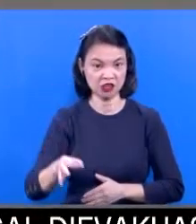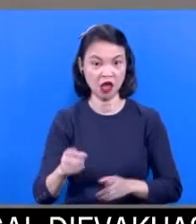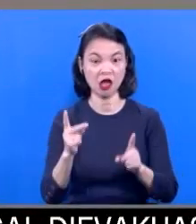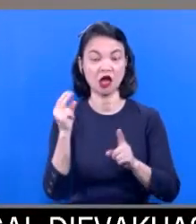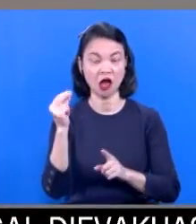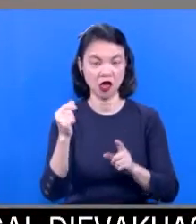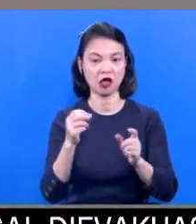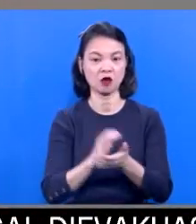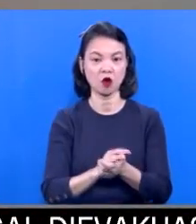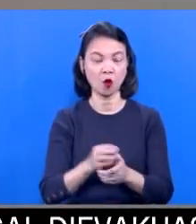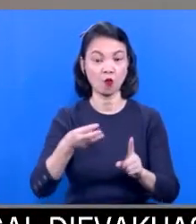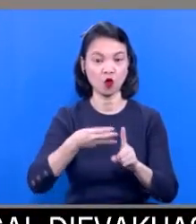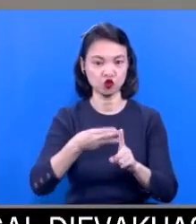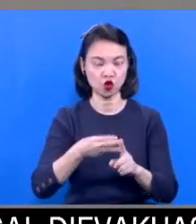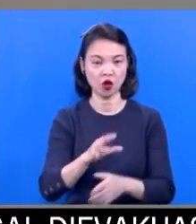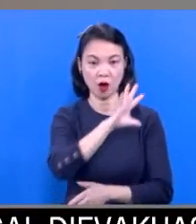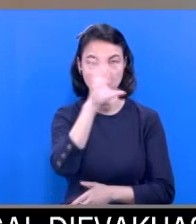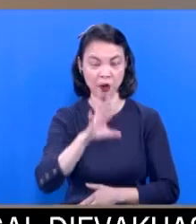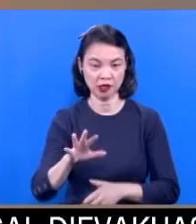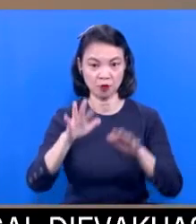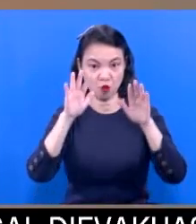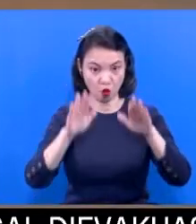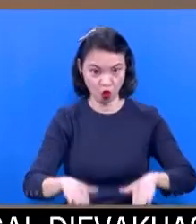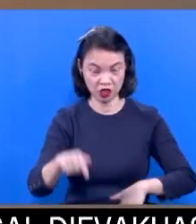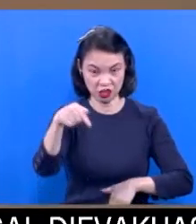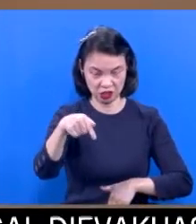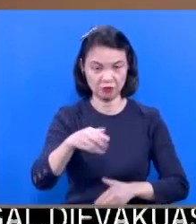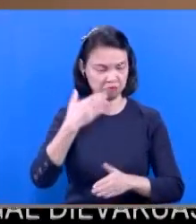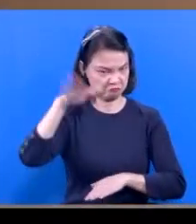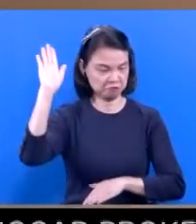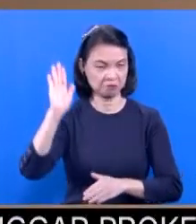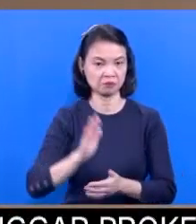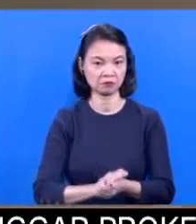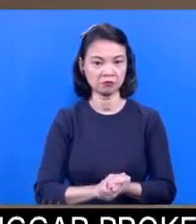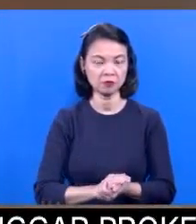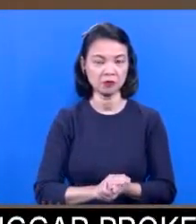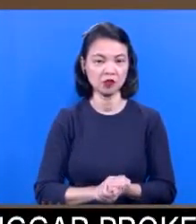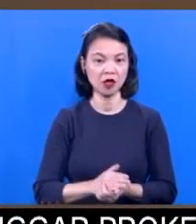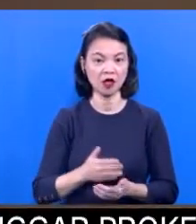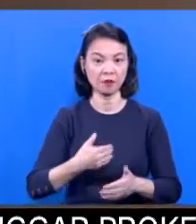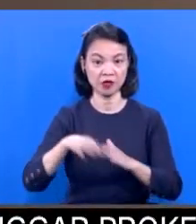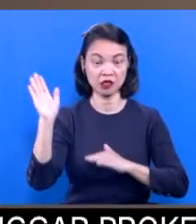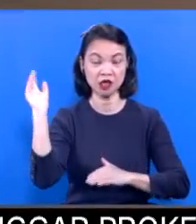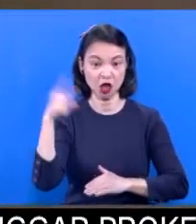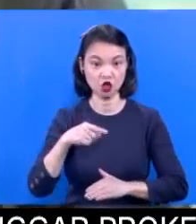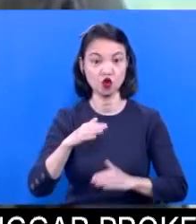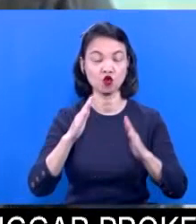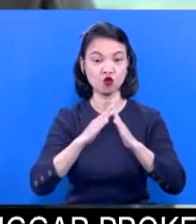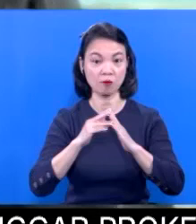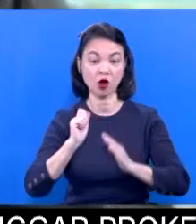Kecamatan Bojonggede Kabupaten Bogor Wati dan suaminya telah pergi dari rumah kontrakannya pada Kamis petang